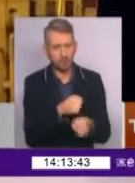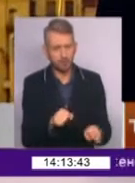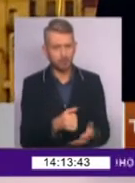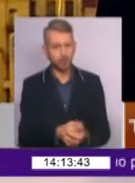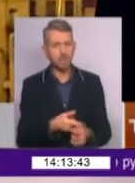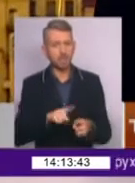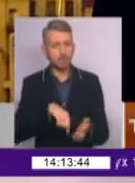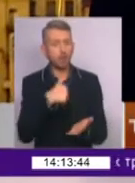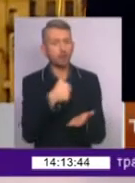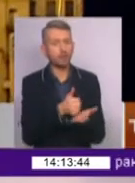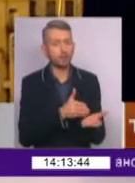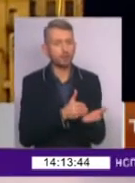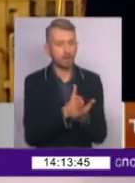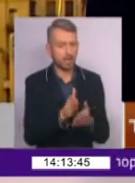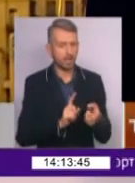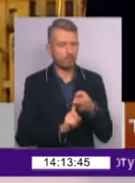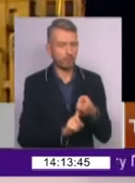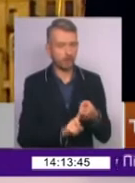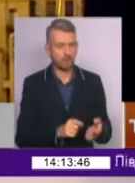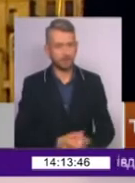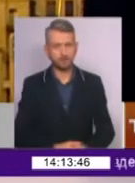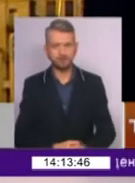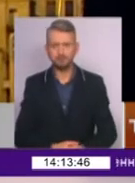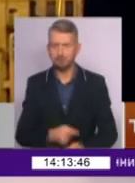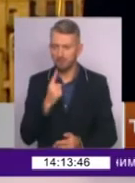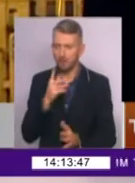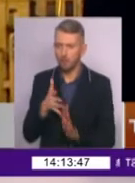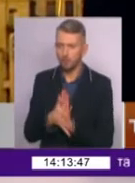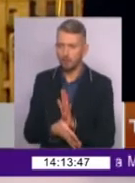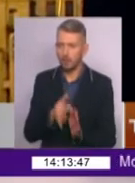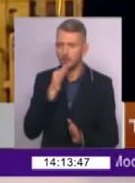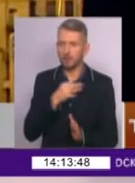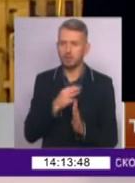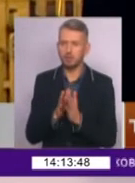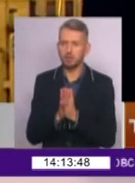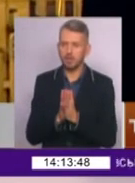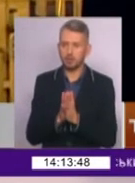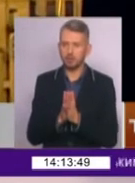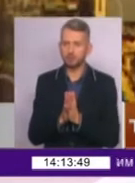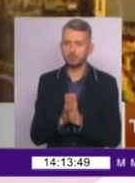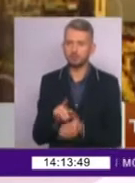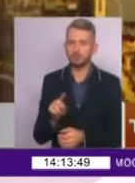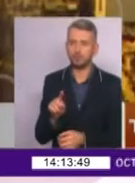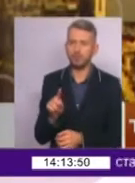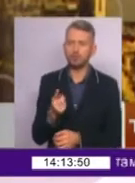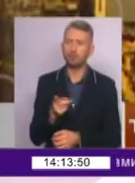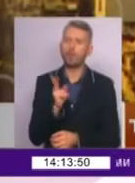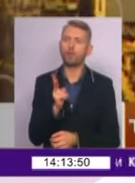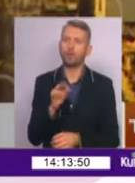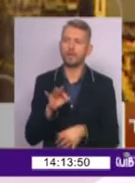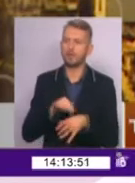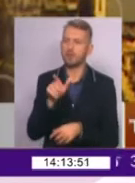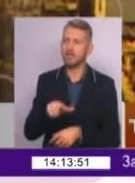це основний шлях інфікування. Зрозуміло. Скажіть, будь ласка, чому хтось із